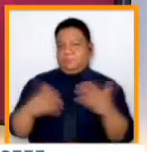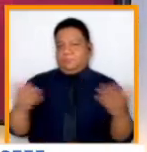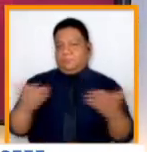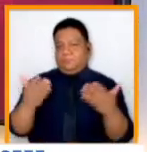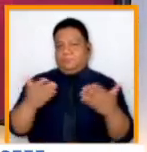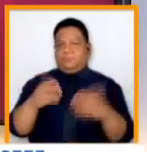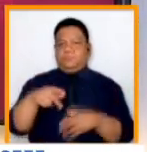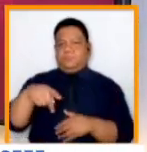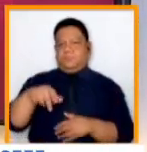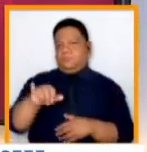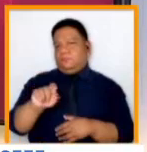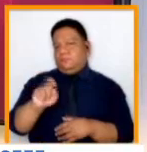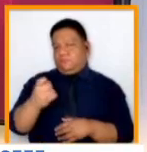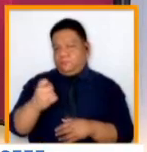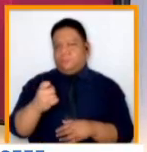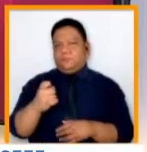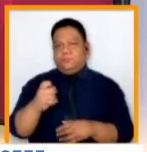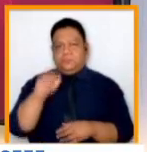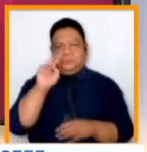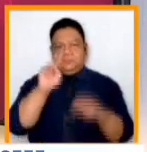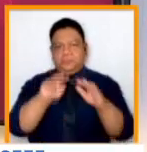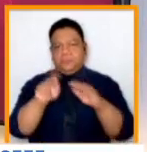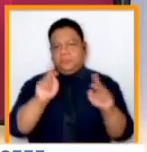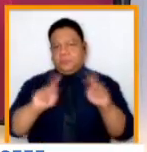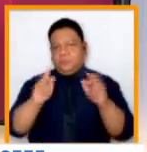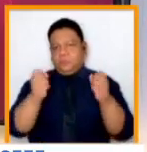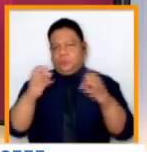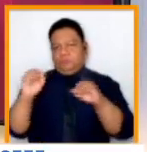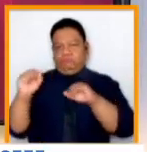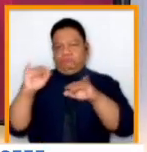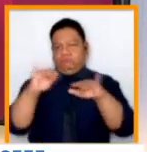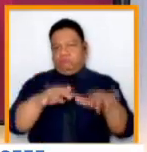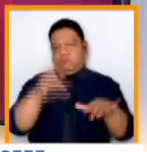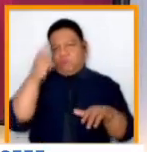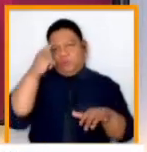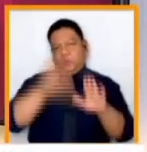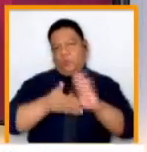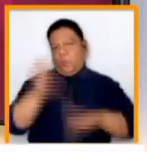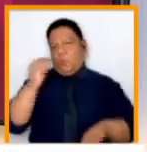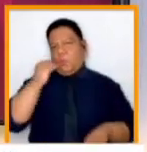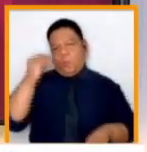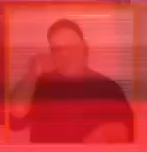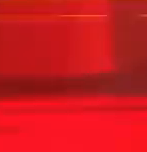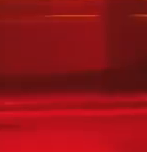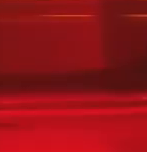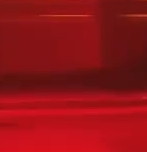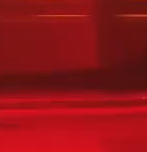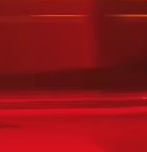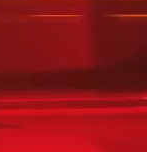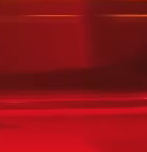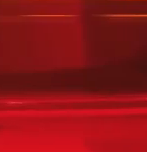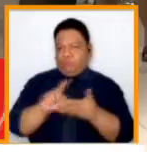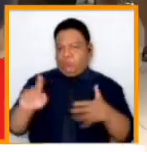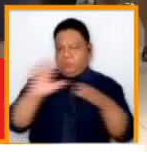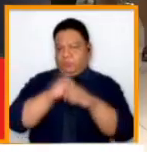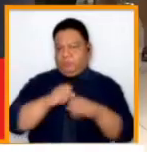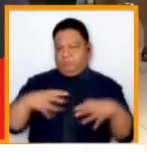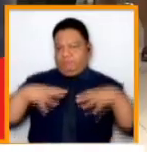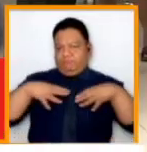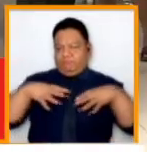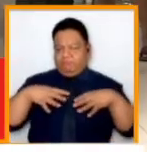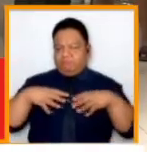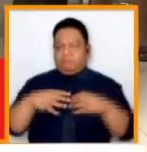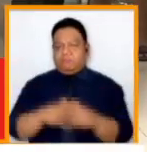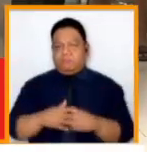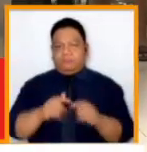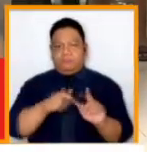inaasahang dadami pa mga pasaherong uuwi para sa undas at long weekend. Nagbabalik live si Bam Alegre. Bam. Bam, good